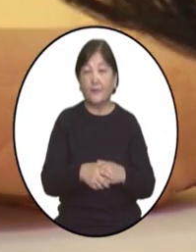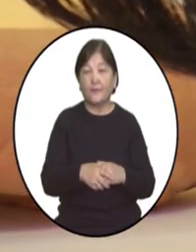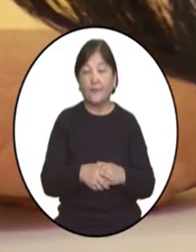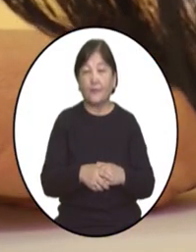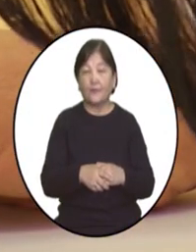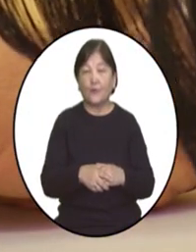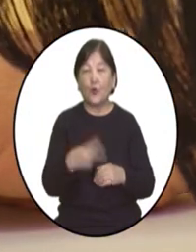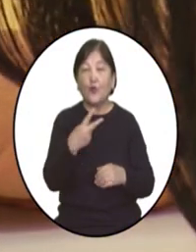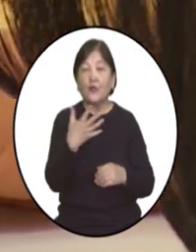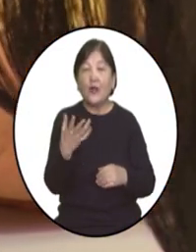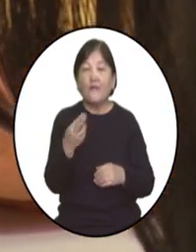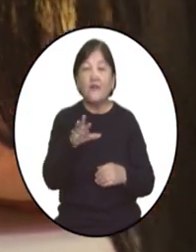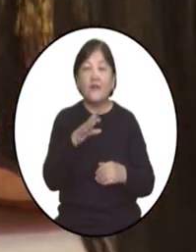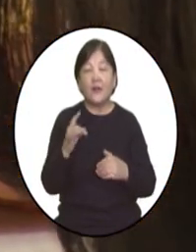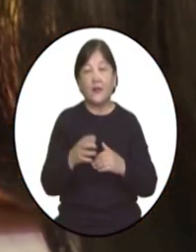За 25 дээр.